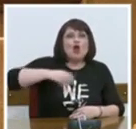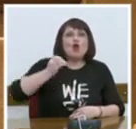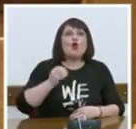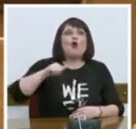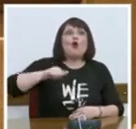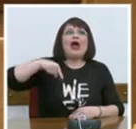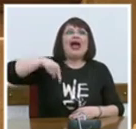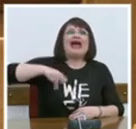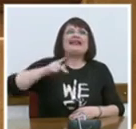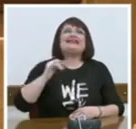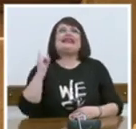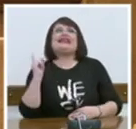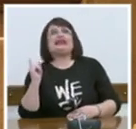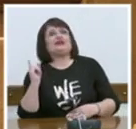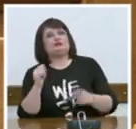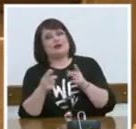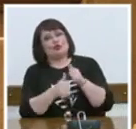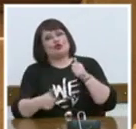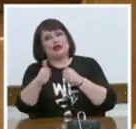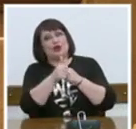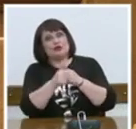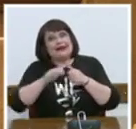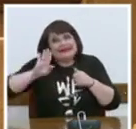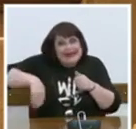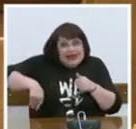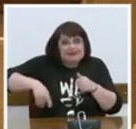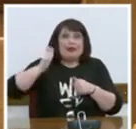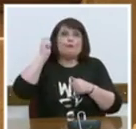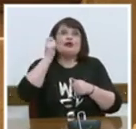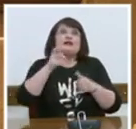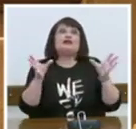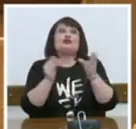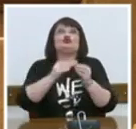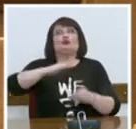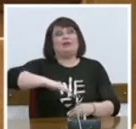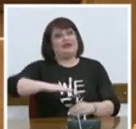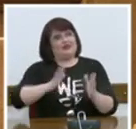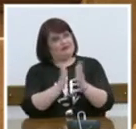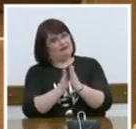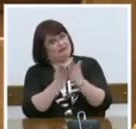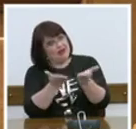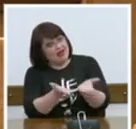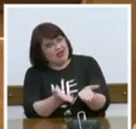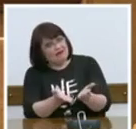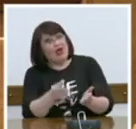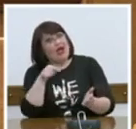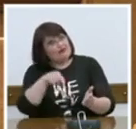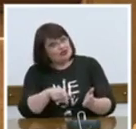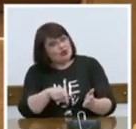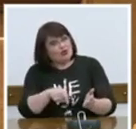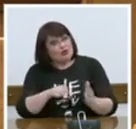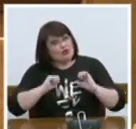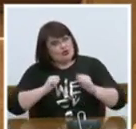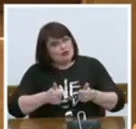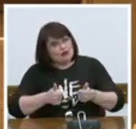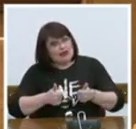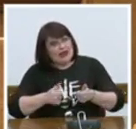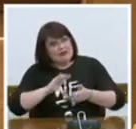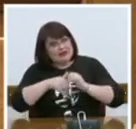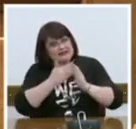τελευταία την πολιτική για το παιδί. Πράγματι, μέχρι στιγμής η πρώτη πρωτοβουλία που εκφράστηκε από την